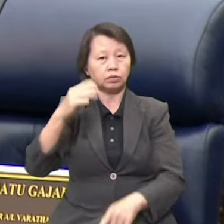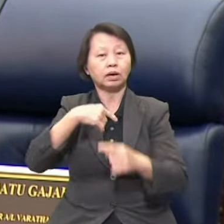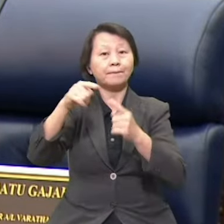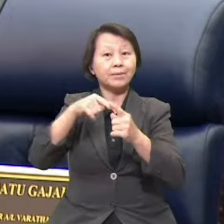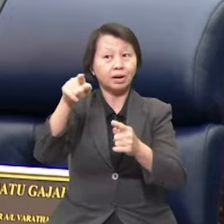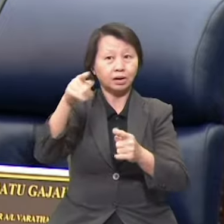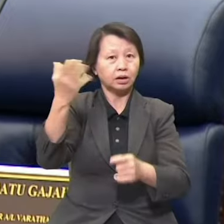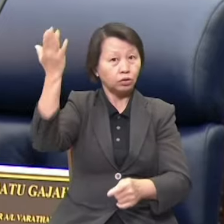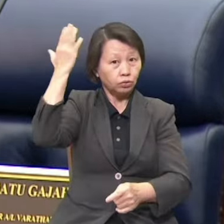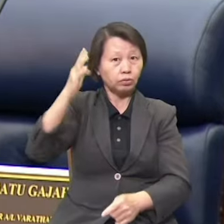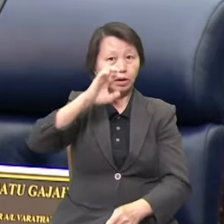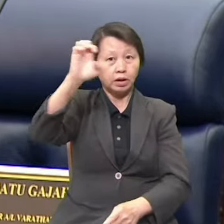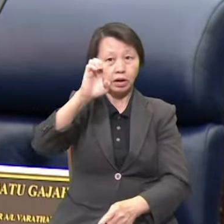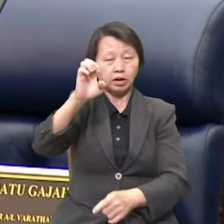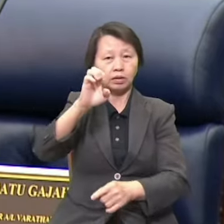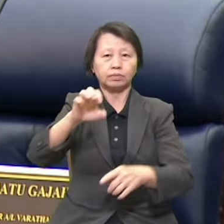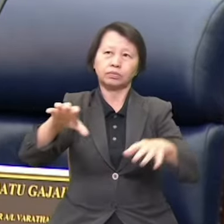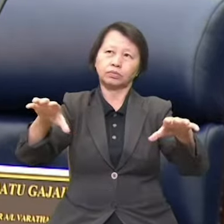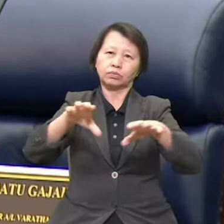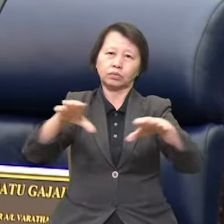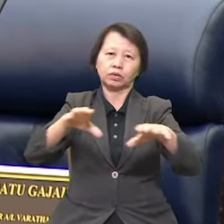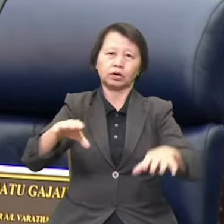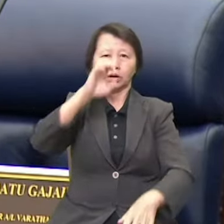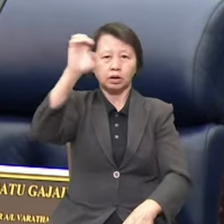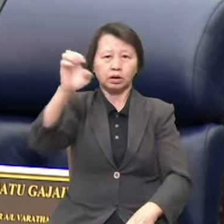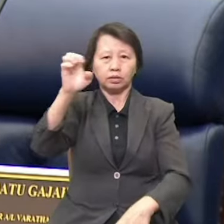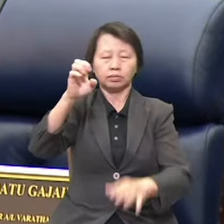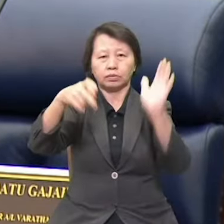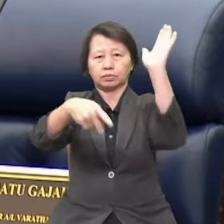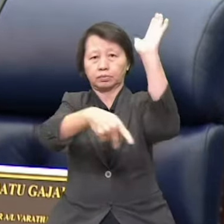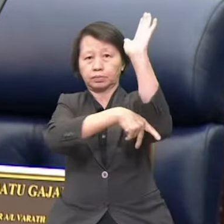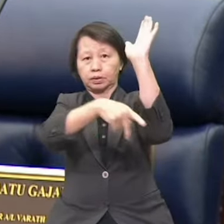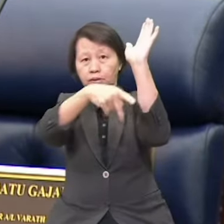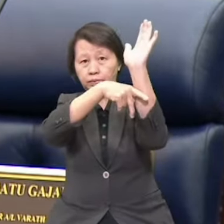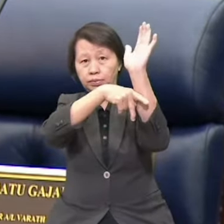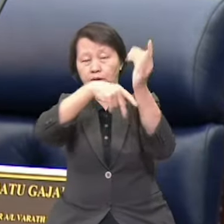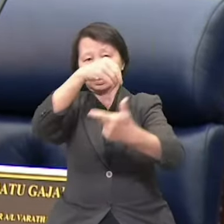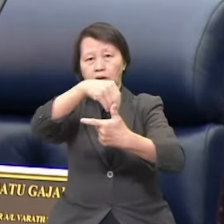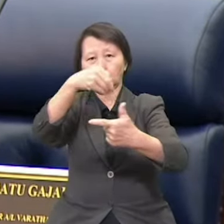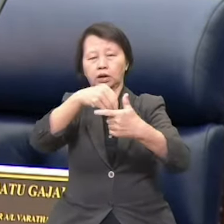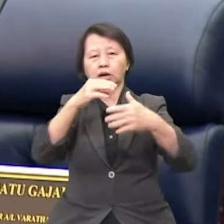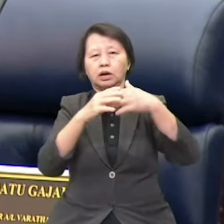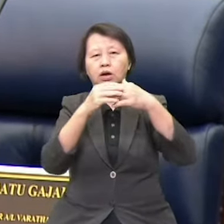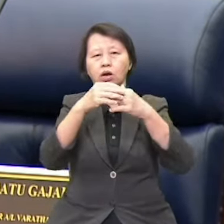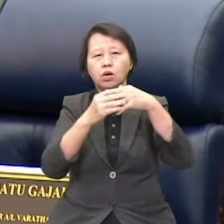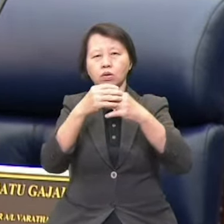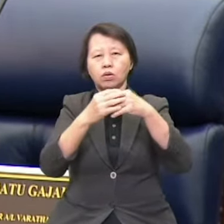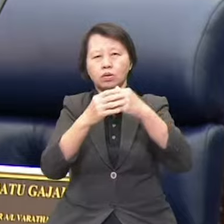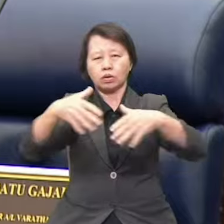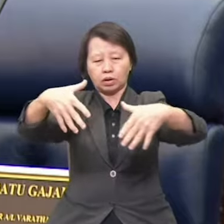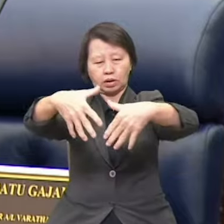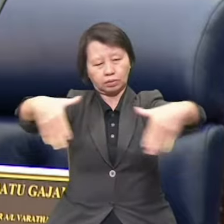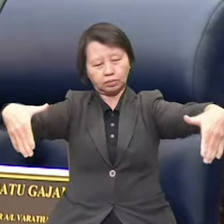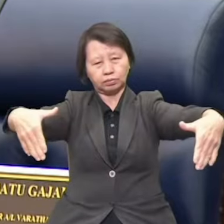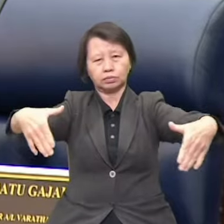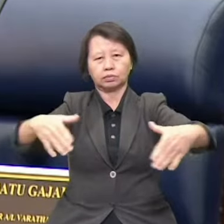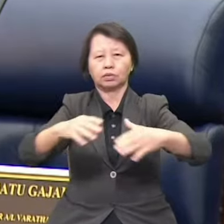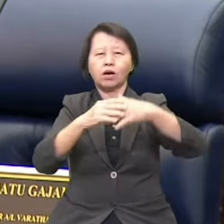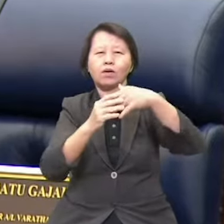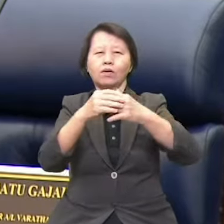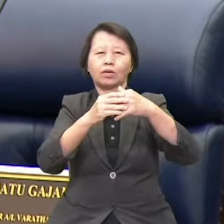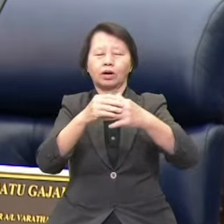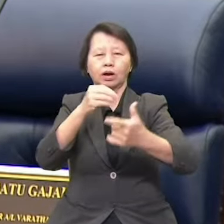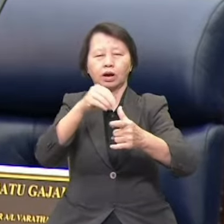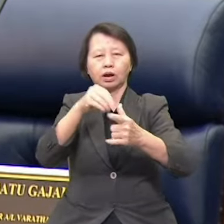Eropa telah melaksanakan sebagai contoh European parlimen ataupun melonggarkan sempadan dan juga persoalan